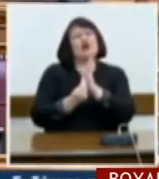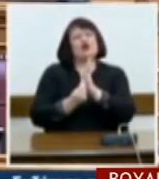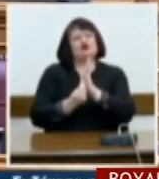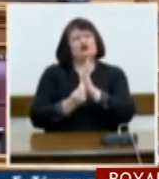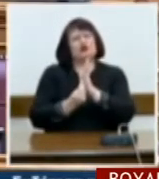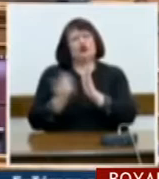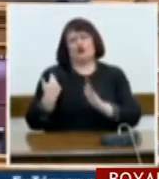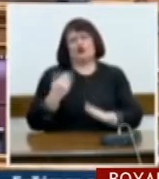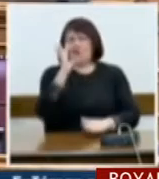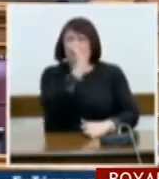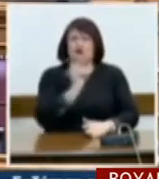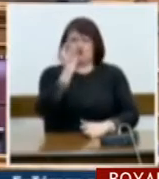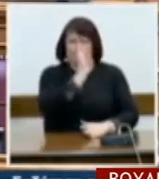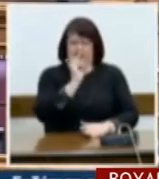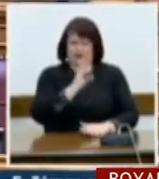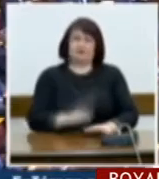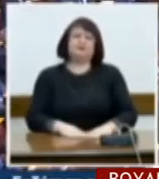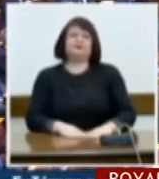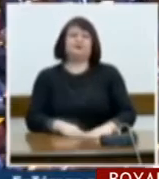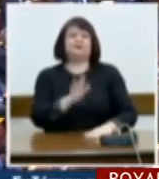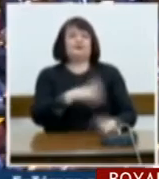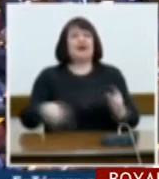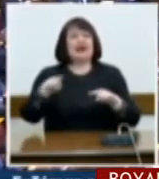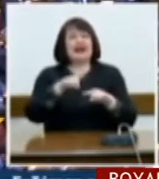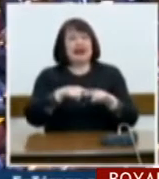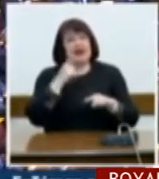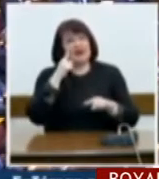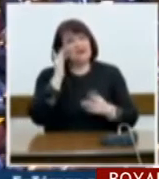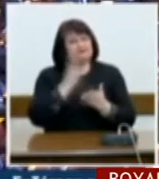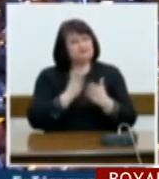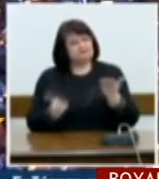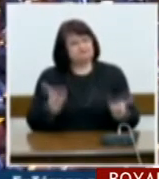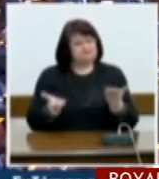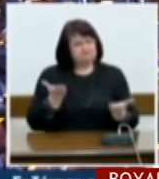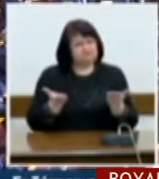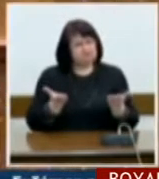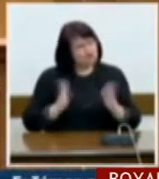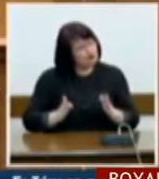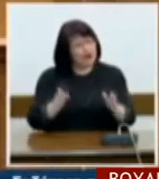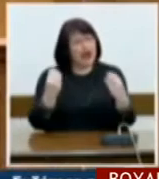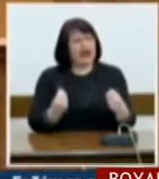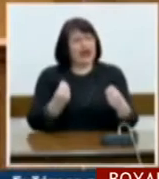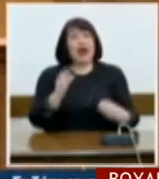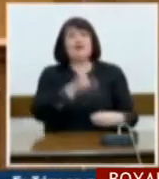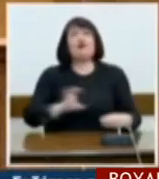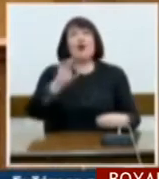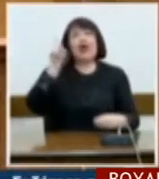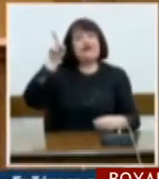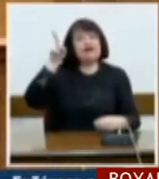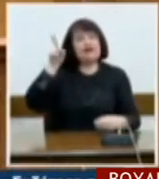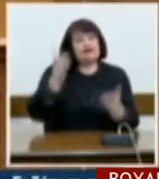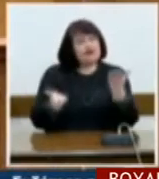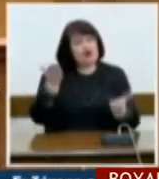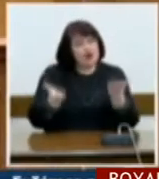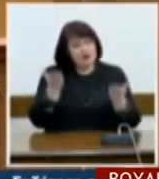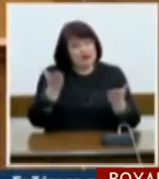Οκτώβριο. Η Ελλάδα πηγαίνει συγκριτικά καλύτερα με πολλές ευρωπαϊκές χώρες και γι'